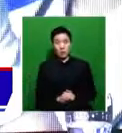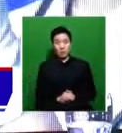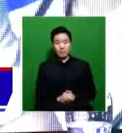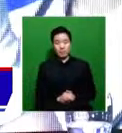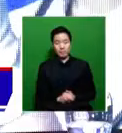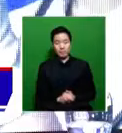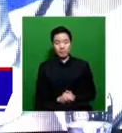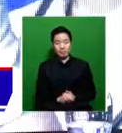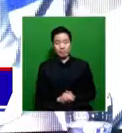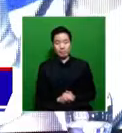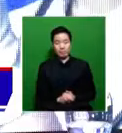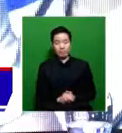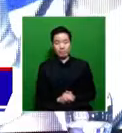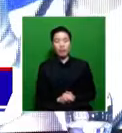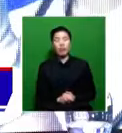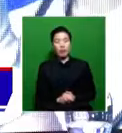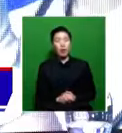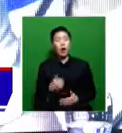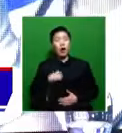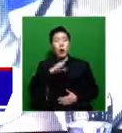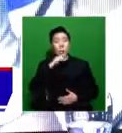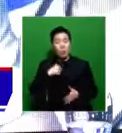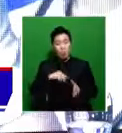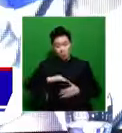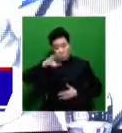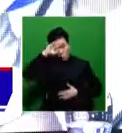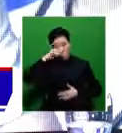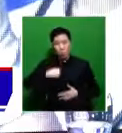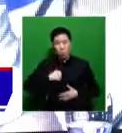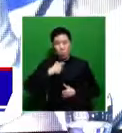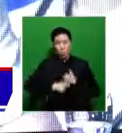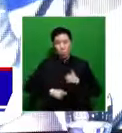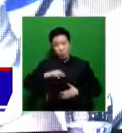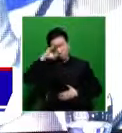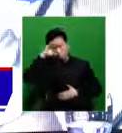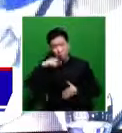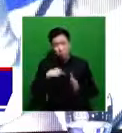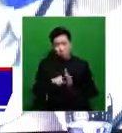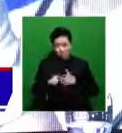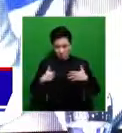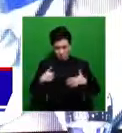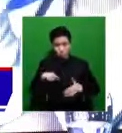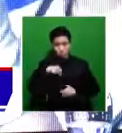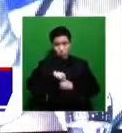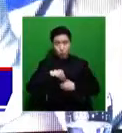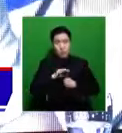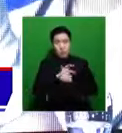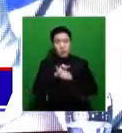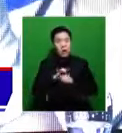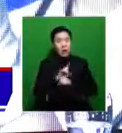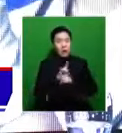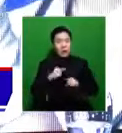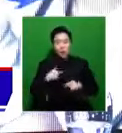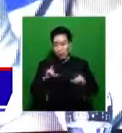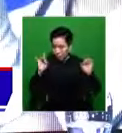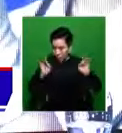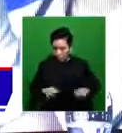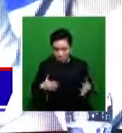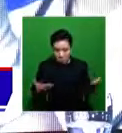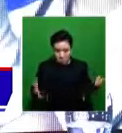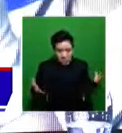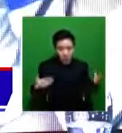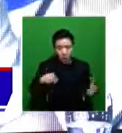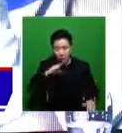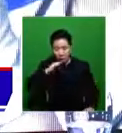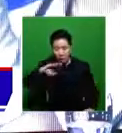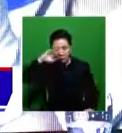เนี่ยอยู่กับบ้านเฉยๆนะครับแล้วก็ในแต่ละวันเฝ้าสังเกตอาการถ้ามีไข้